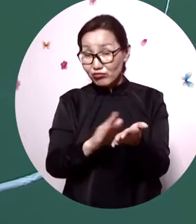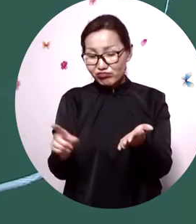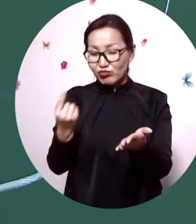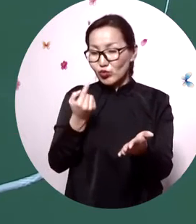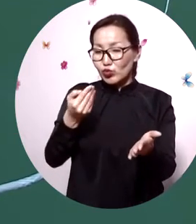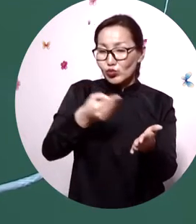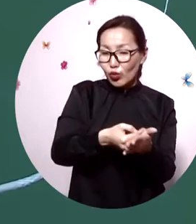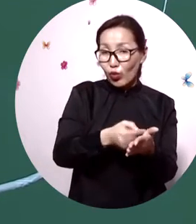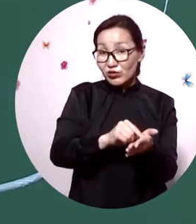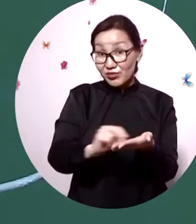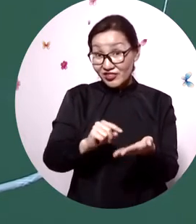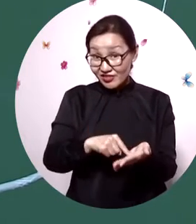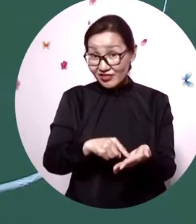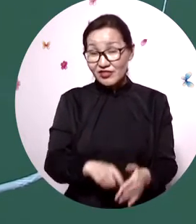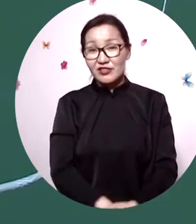тулгуурладаг.